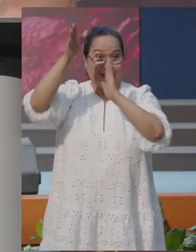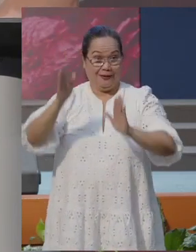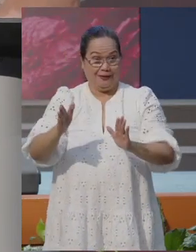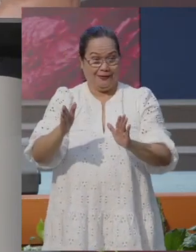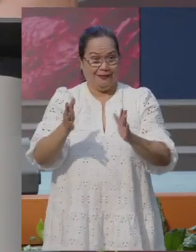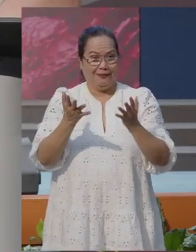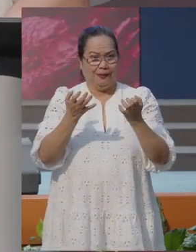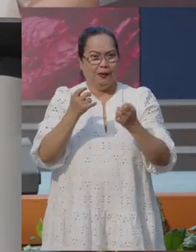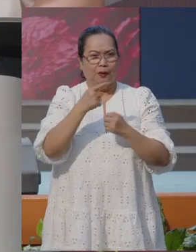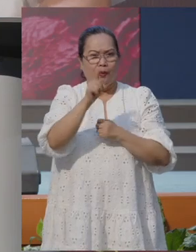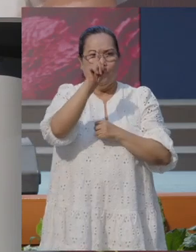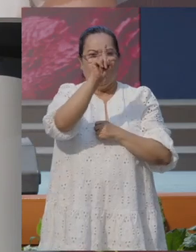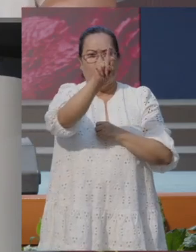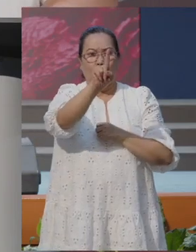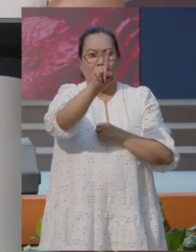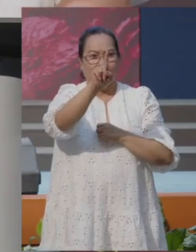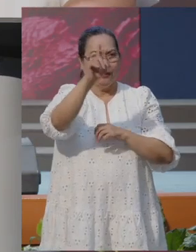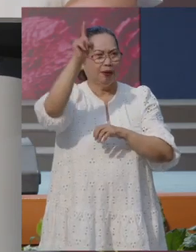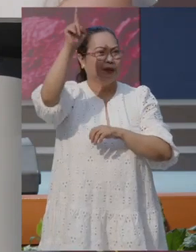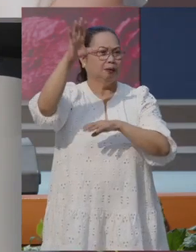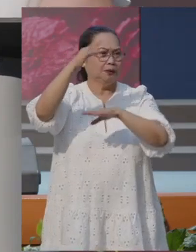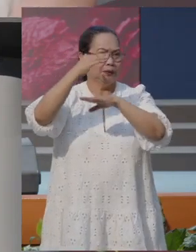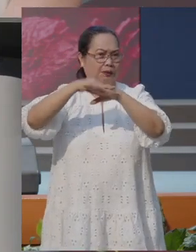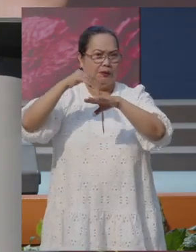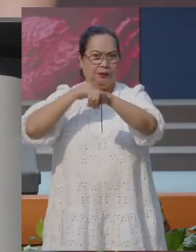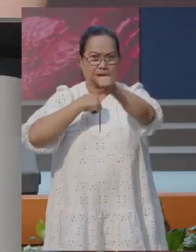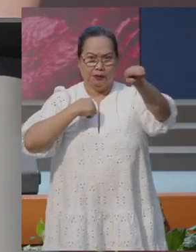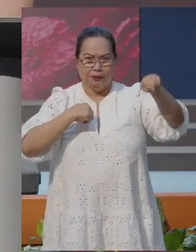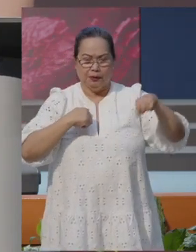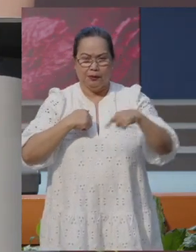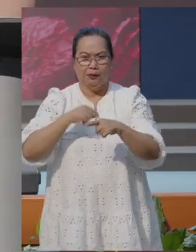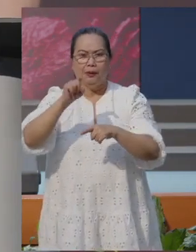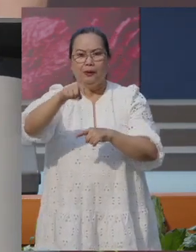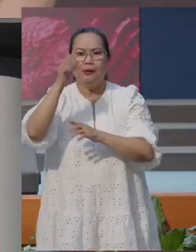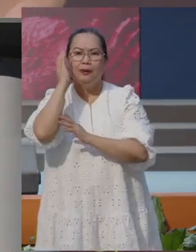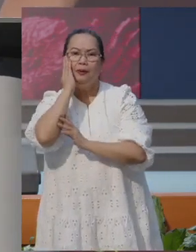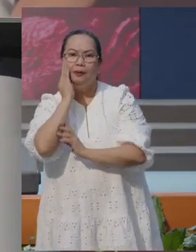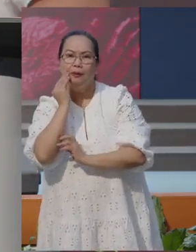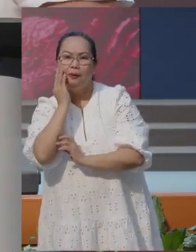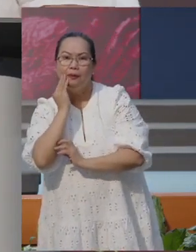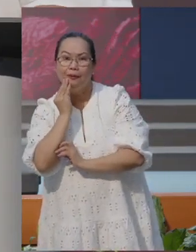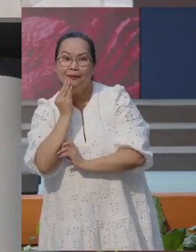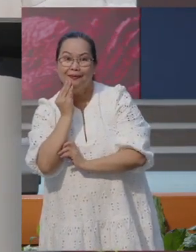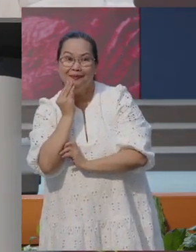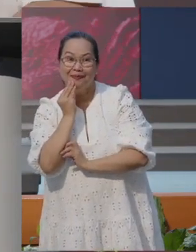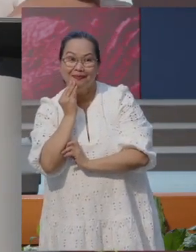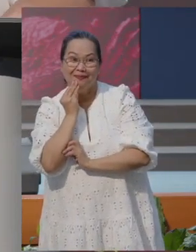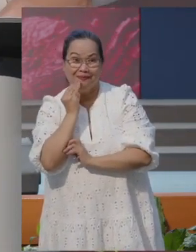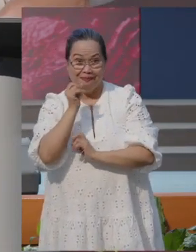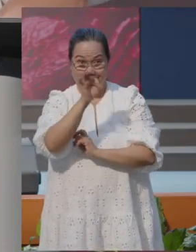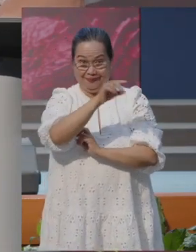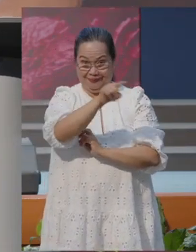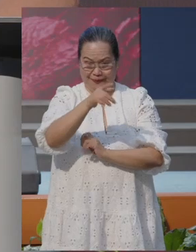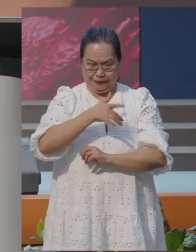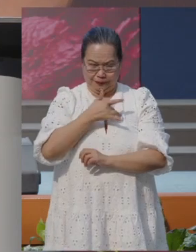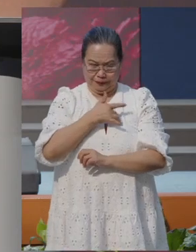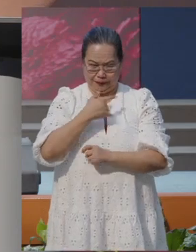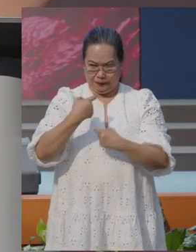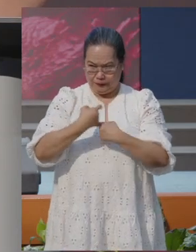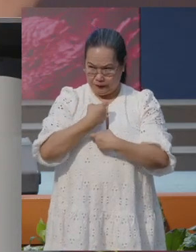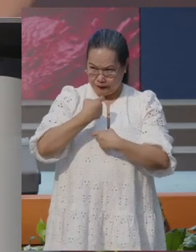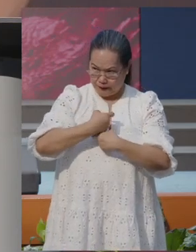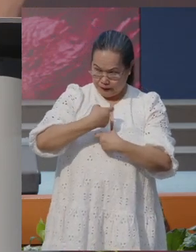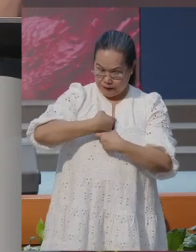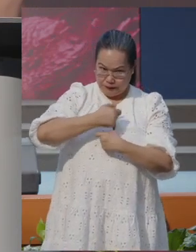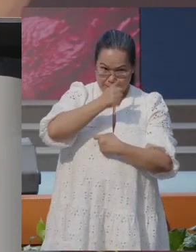pong panawagan ng ating Panginoon na tayo po'y makakaranas ng pag-uusig sa ating buhay Kristiyano, lalo na't kung